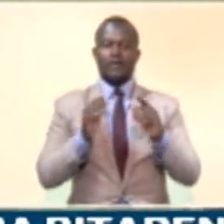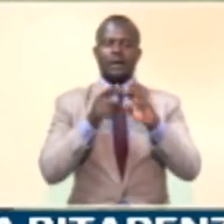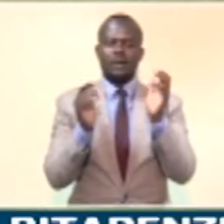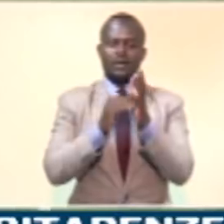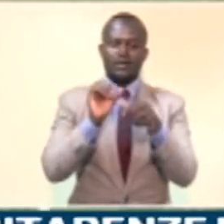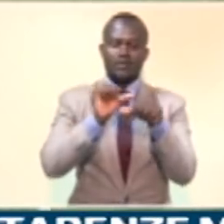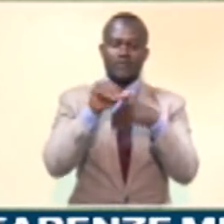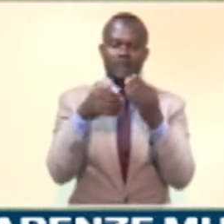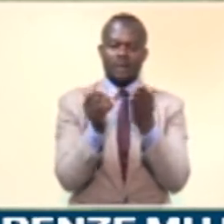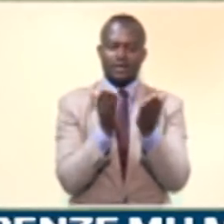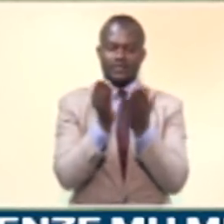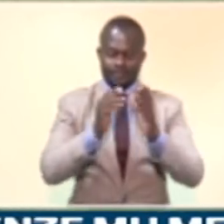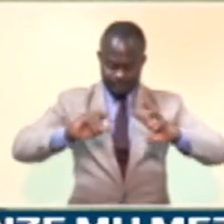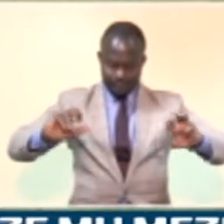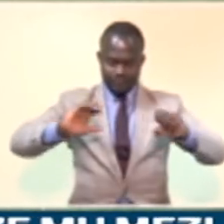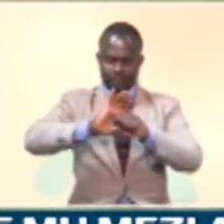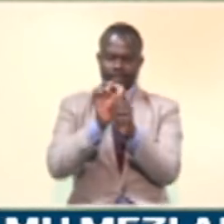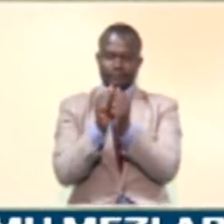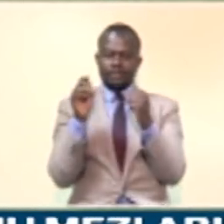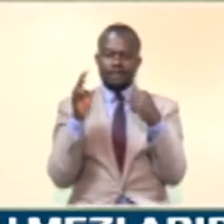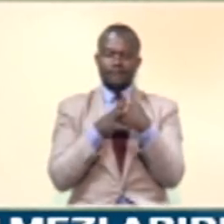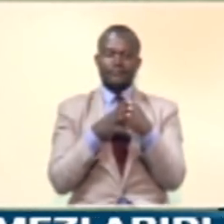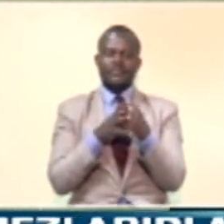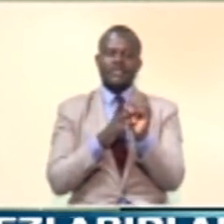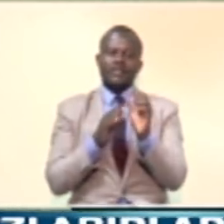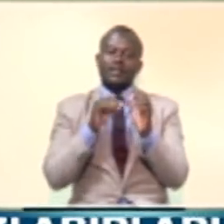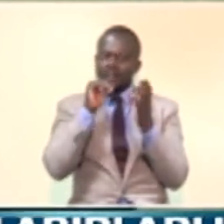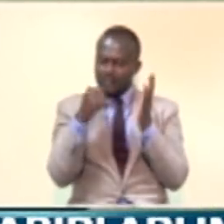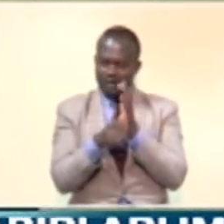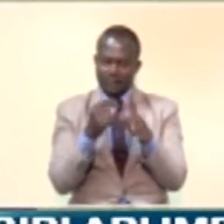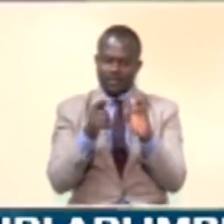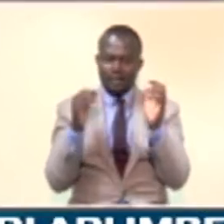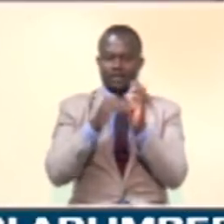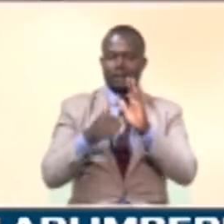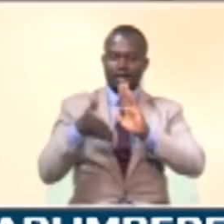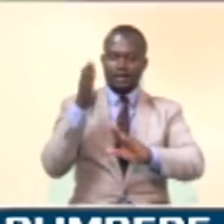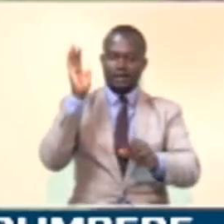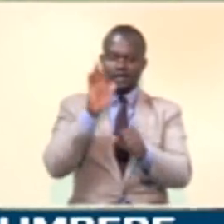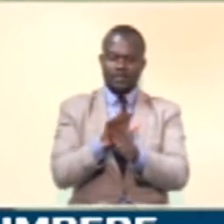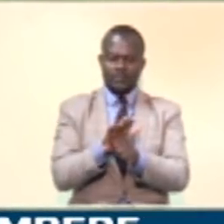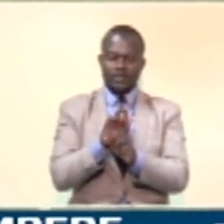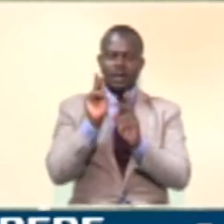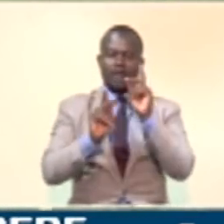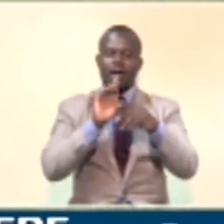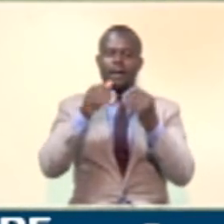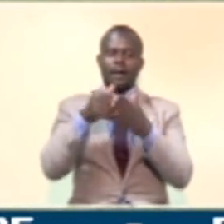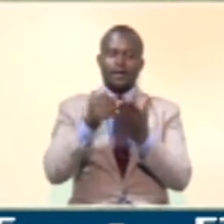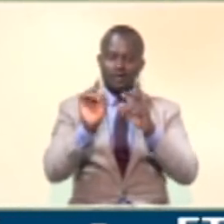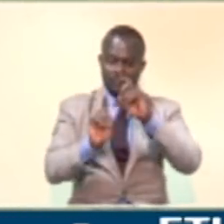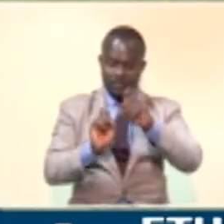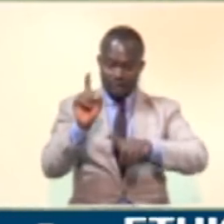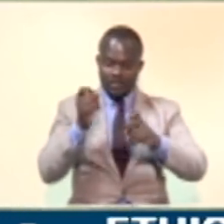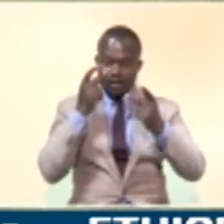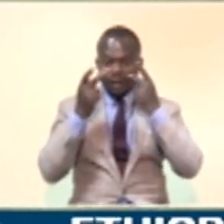kubijyanye na serivisi zo kwipimisha COVID-19 ni nta makemwa kandi rihuta cyane abankuriye ikizamini